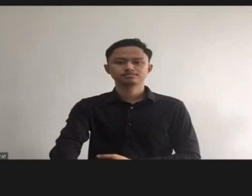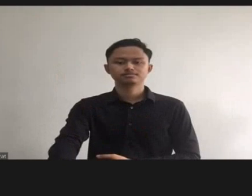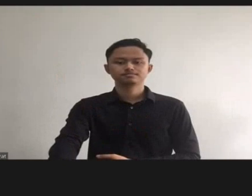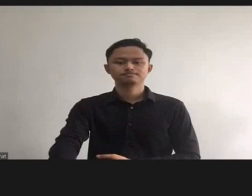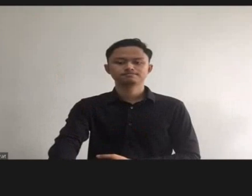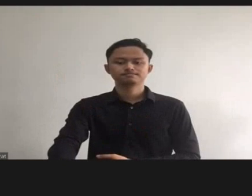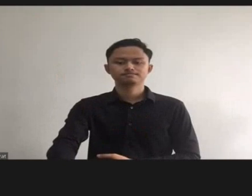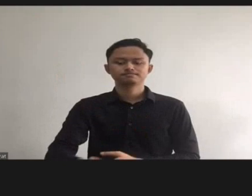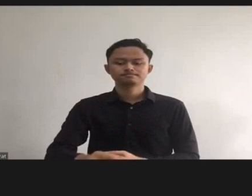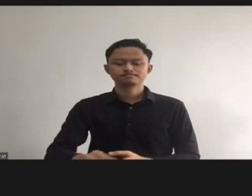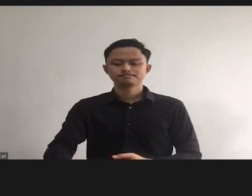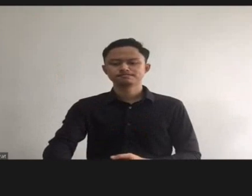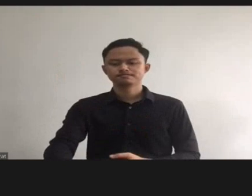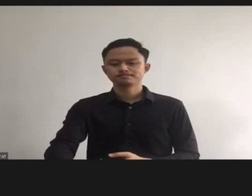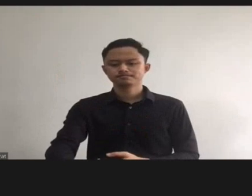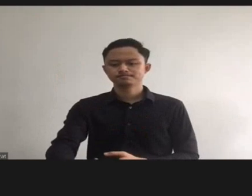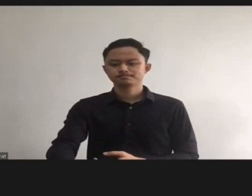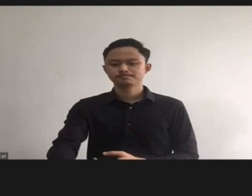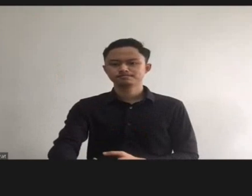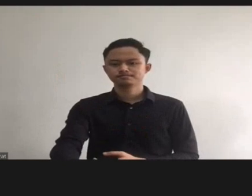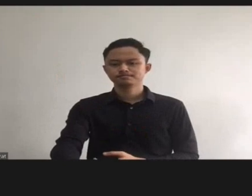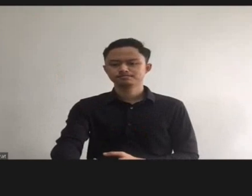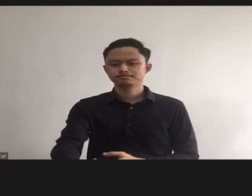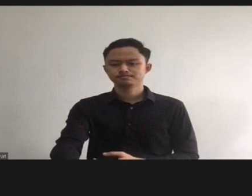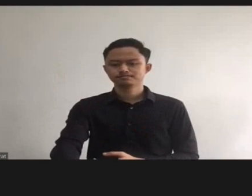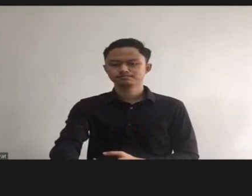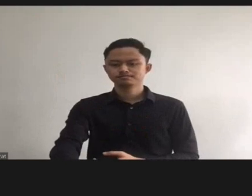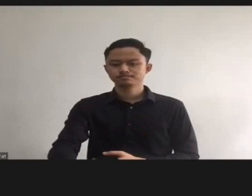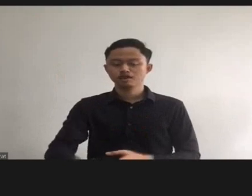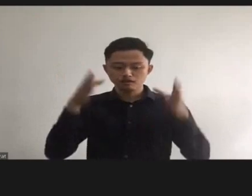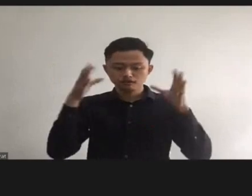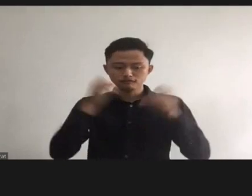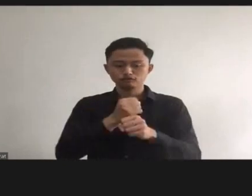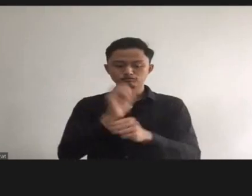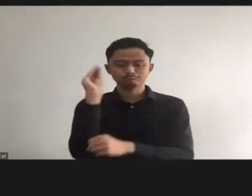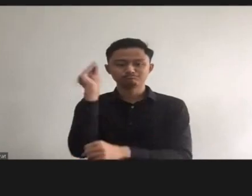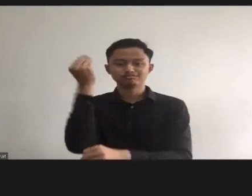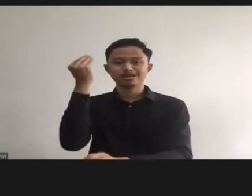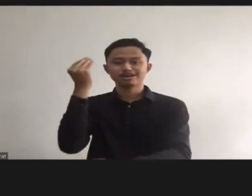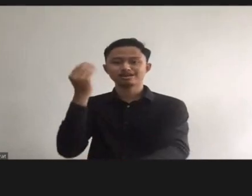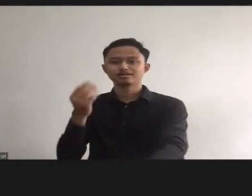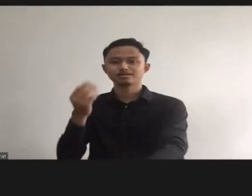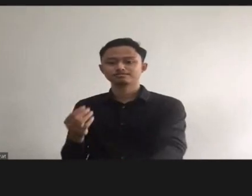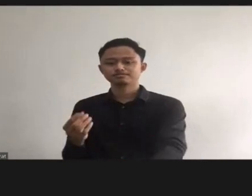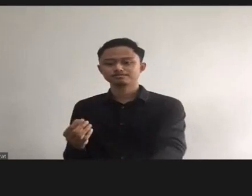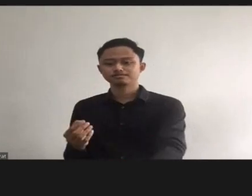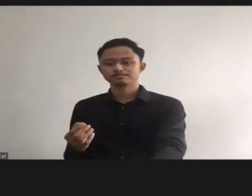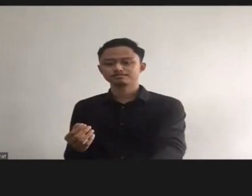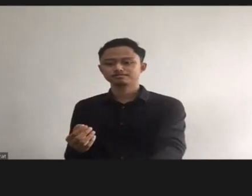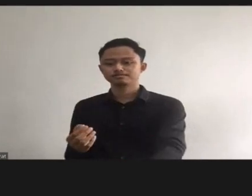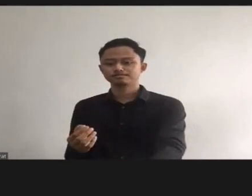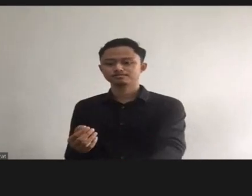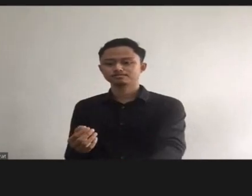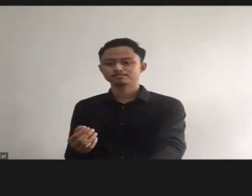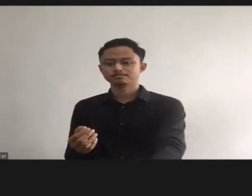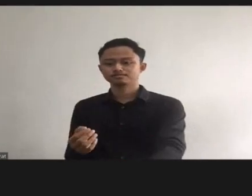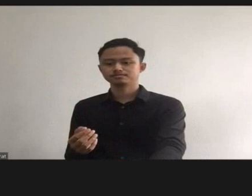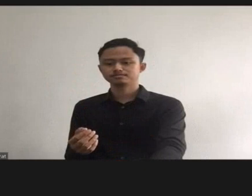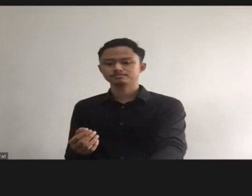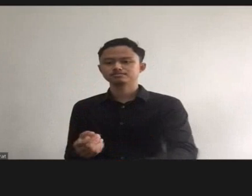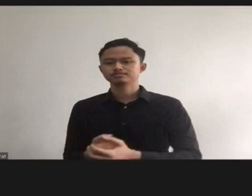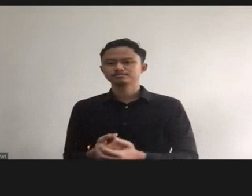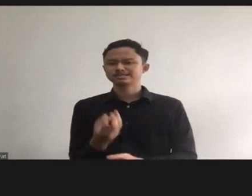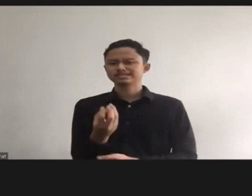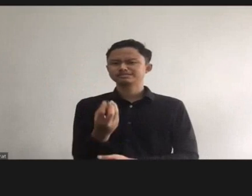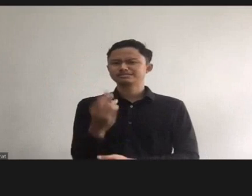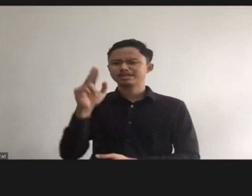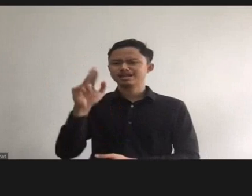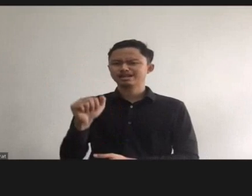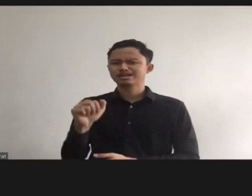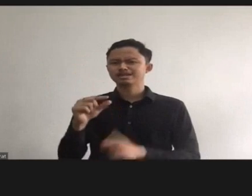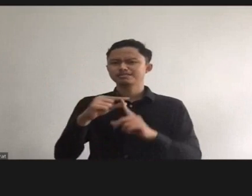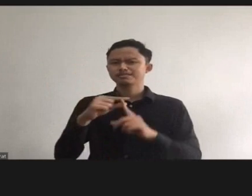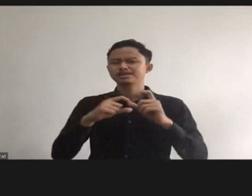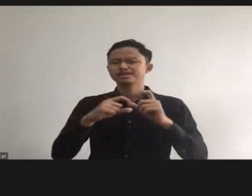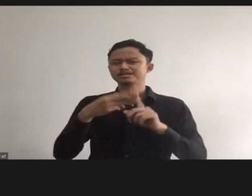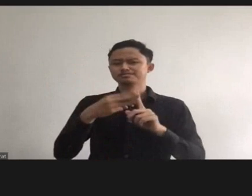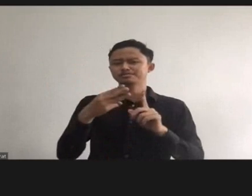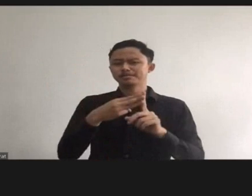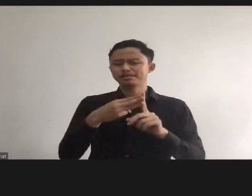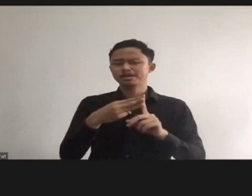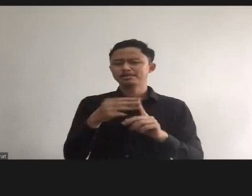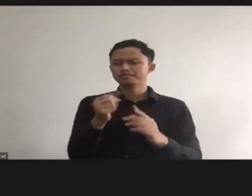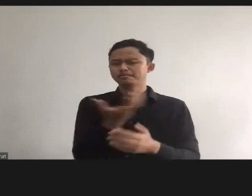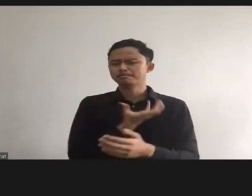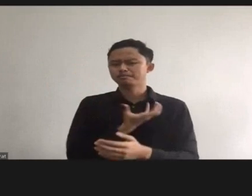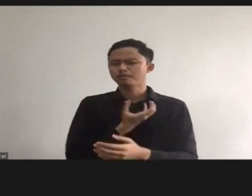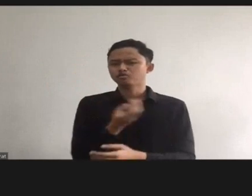daerah khusus ibu kota DKI Jakarta ini akan selesai masa PSBB-nya. Tapi hari ini Gubernur